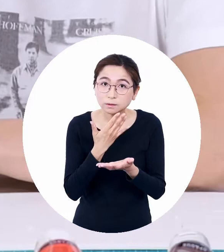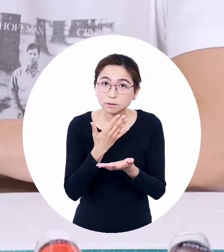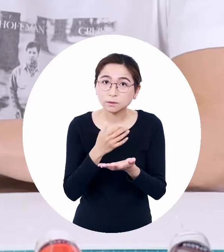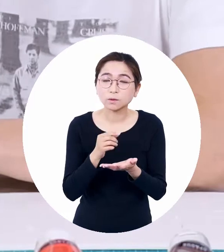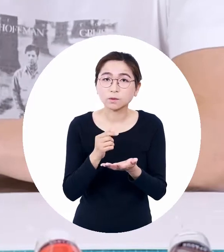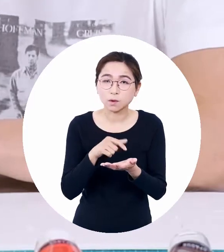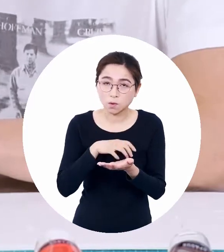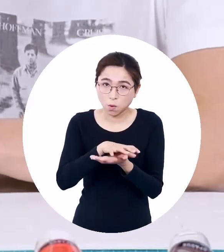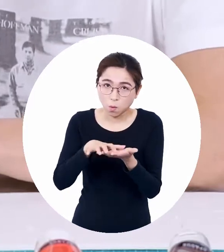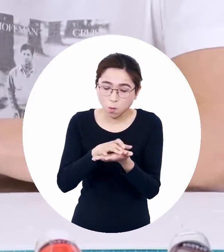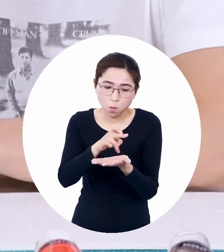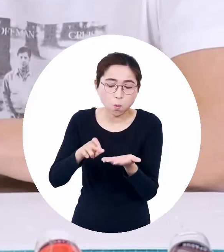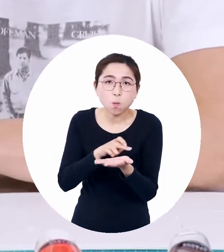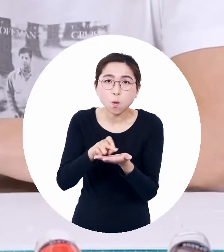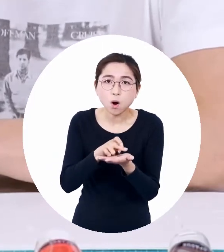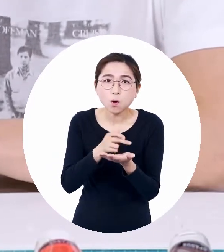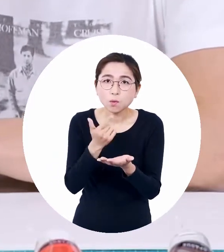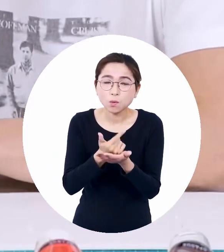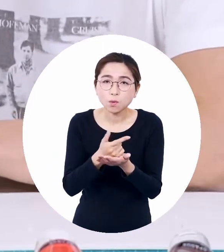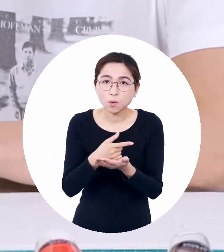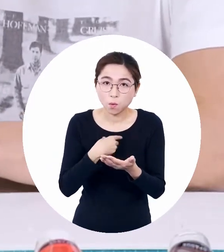要係你要溝得勻準咯。